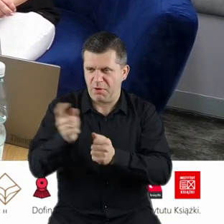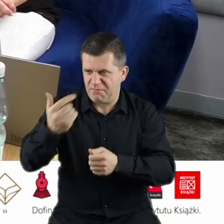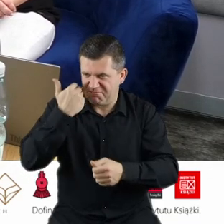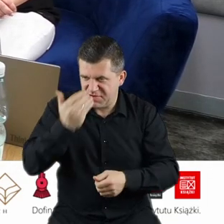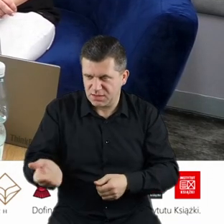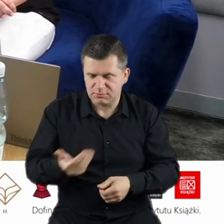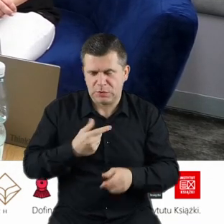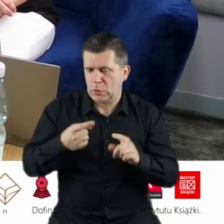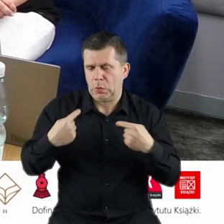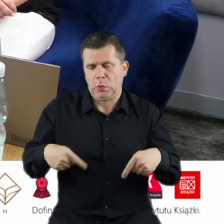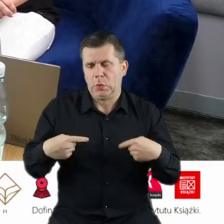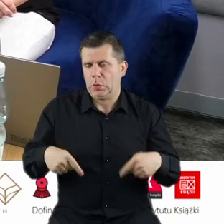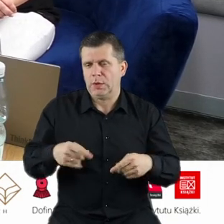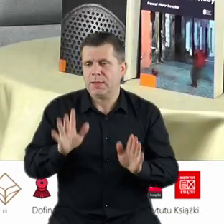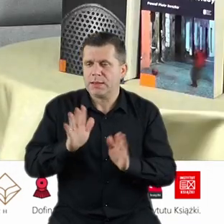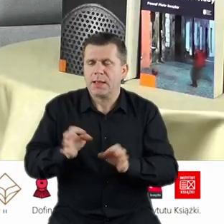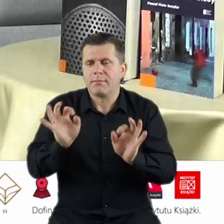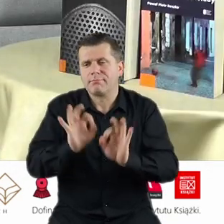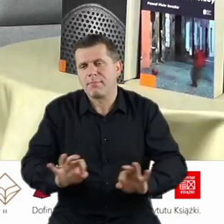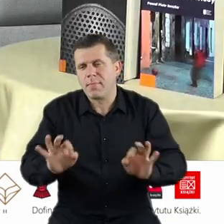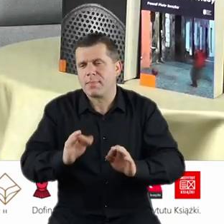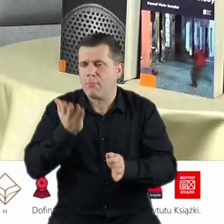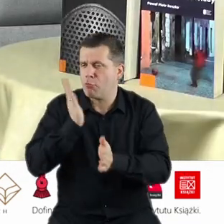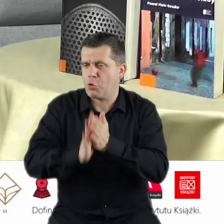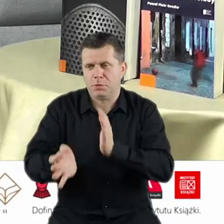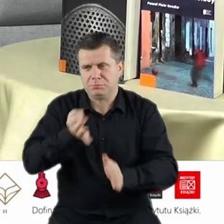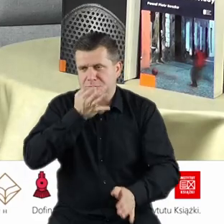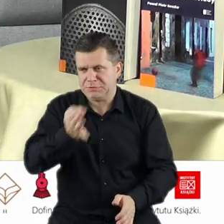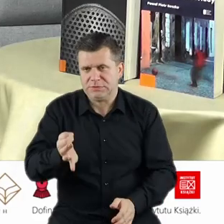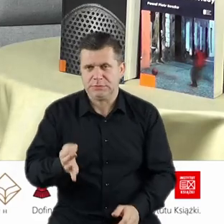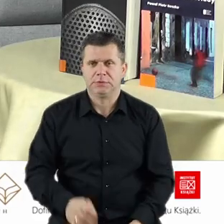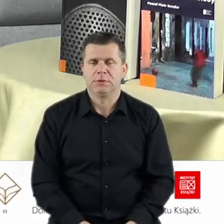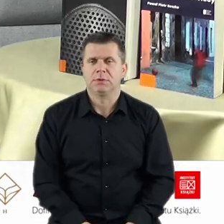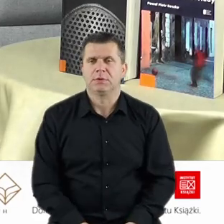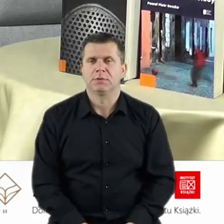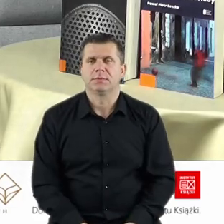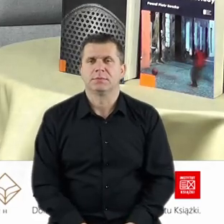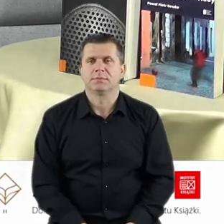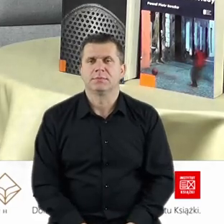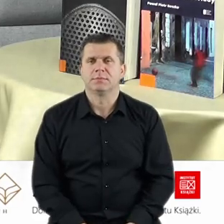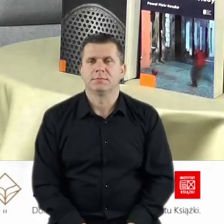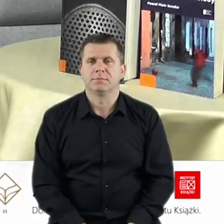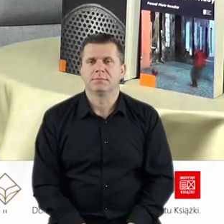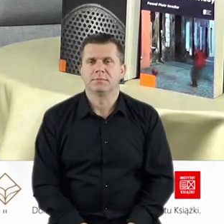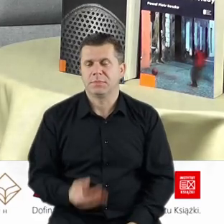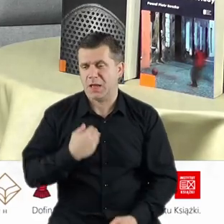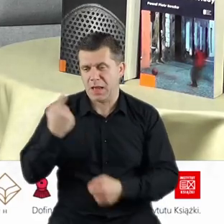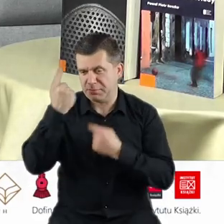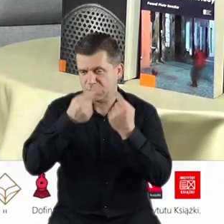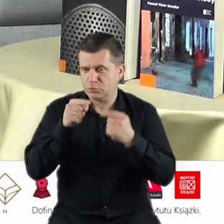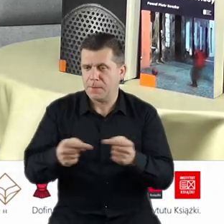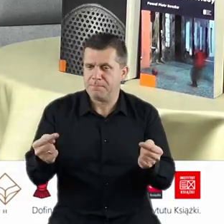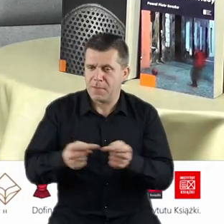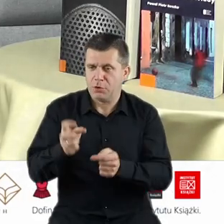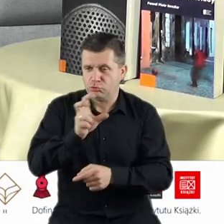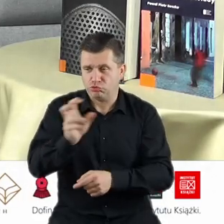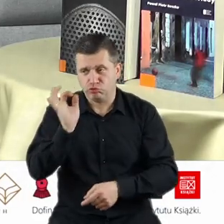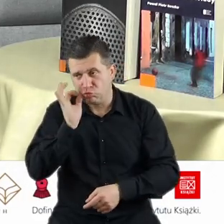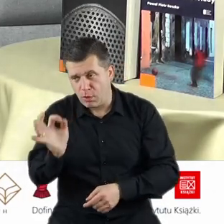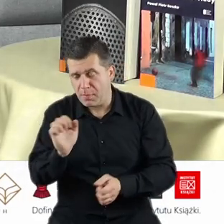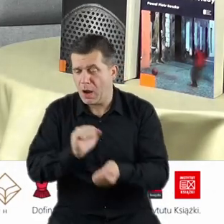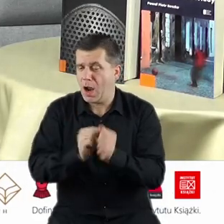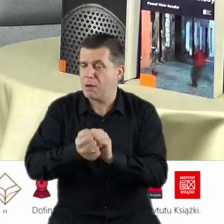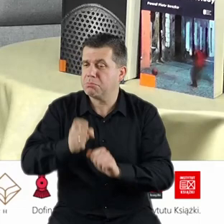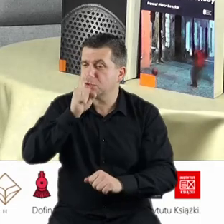czy panu nie wstyd. Zadawała mi raczej takie proste pytania, też, które wydawały mi się właściwe, czy to